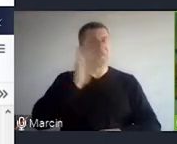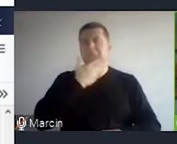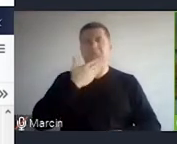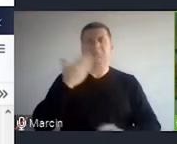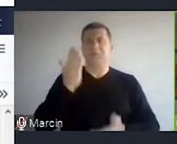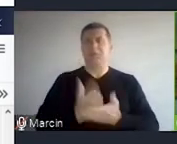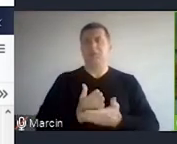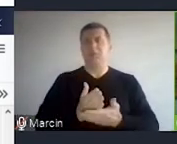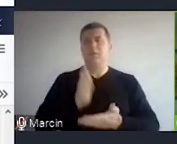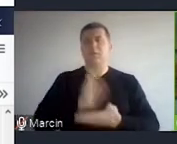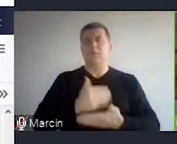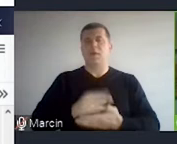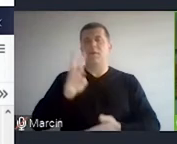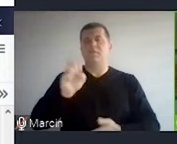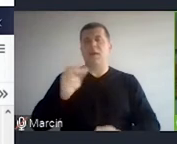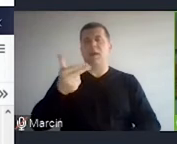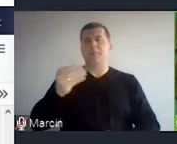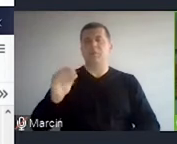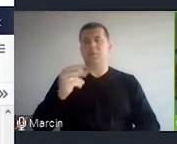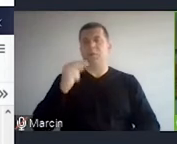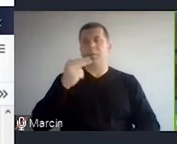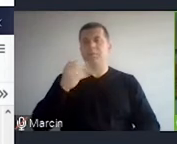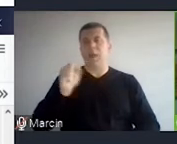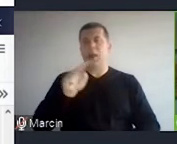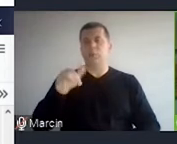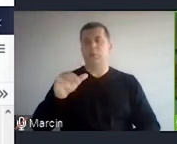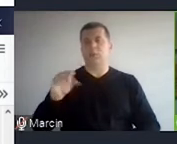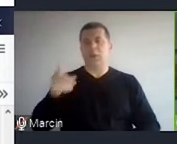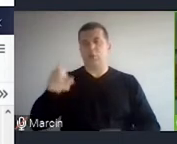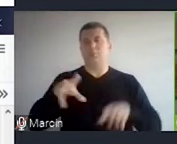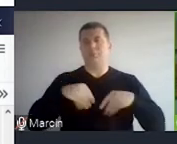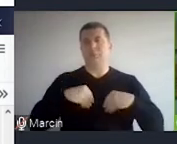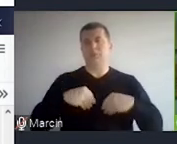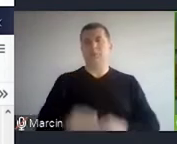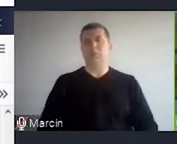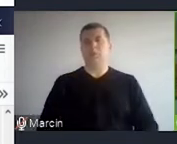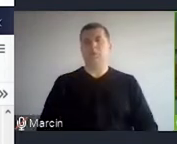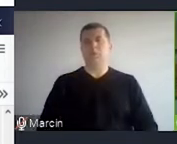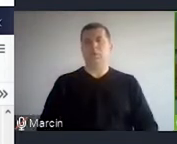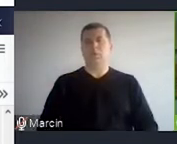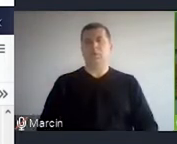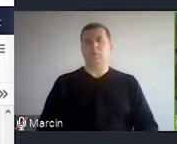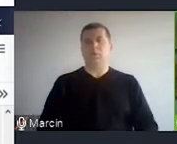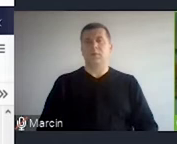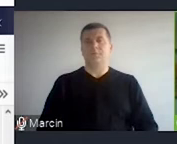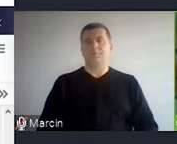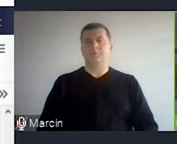tylko województwo warmińsko-mazurskie jako jedyny z regionów to rozwiązanie przyjęło. I teraz jeśli chodzi